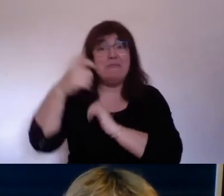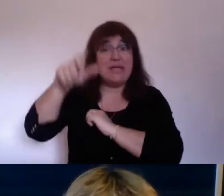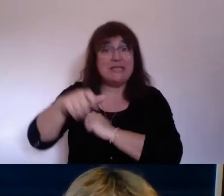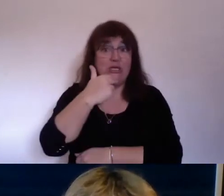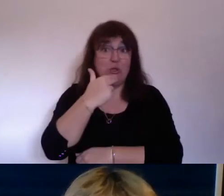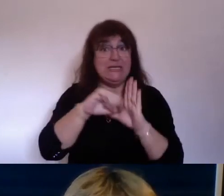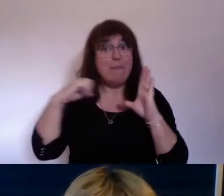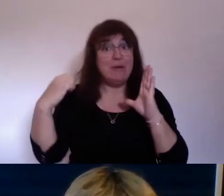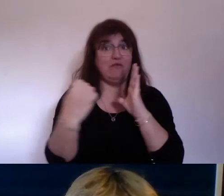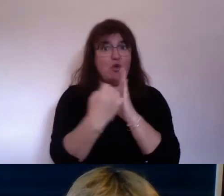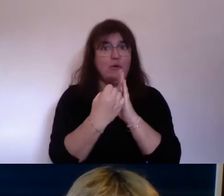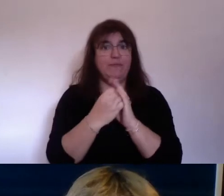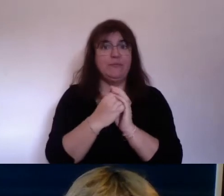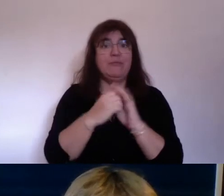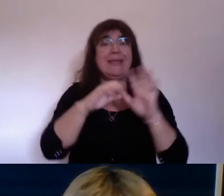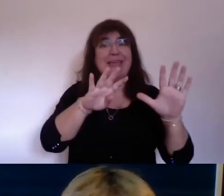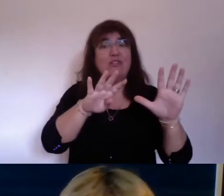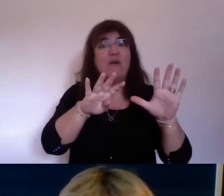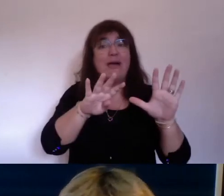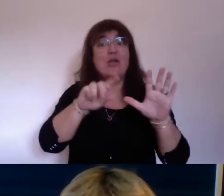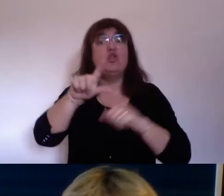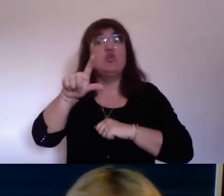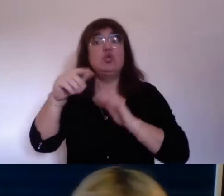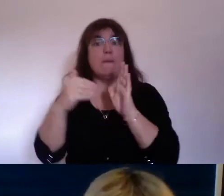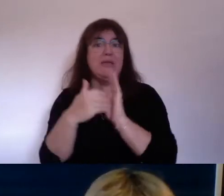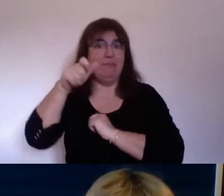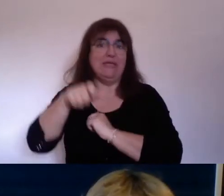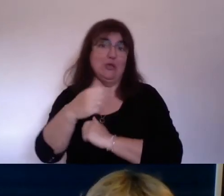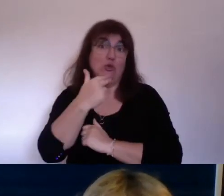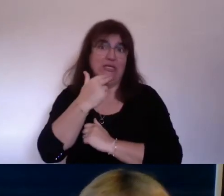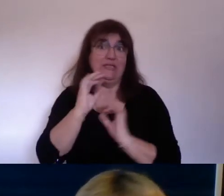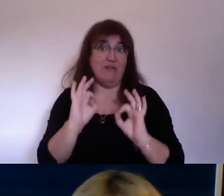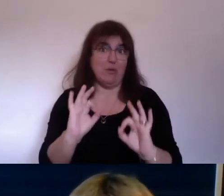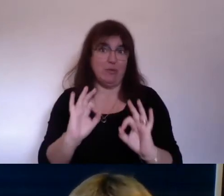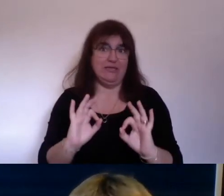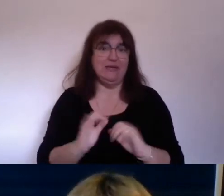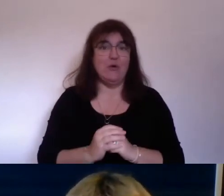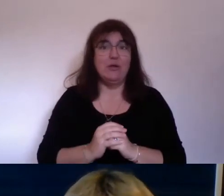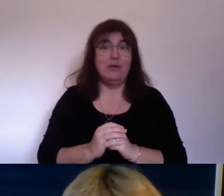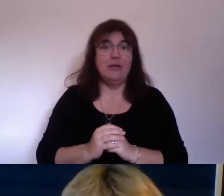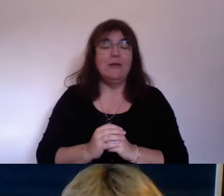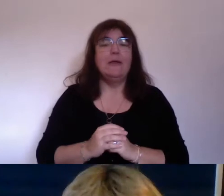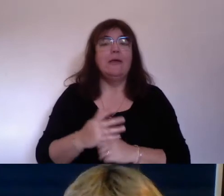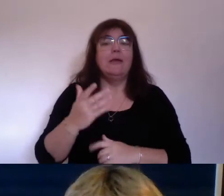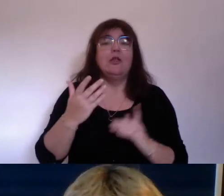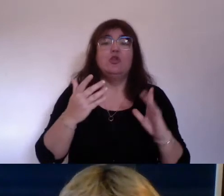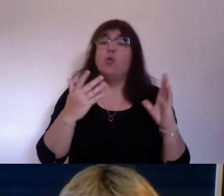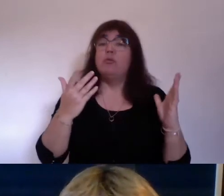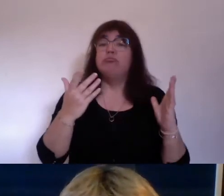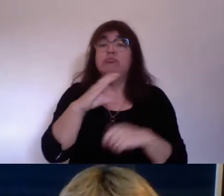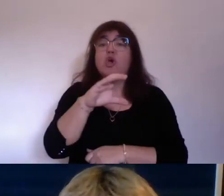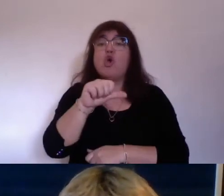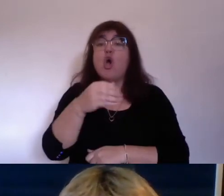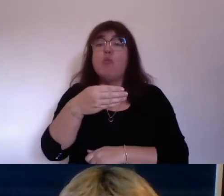aujourd'hui à 92 000 très exactement utilisateurs de nos plateformes, toutes plateformes confondues. Et donc sur ce campus, c'est une façon aussi de diffuser des